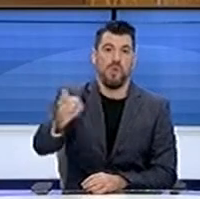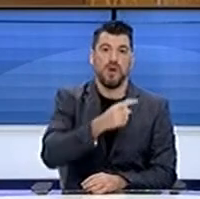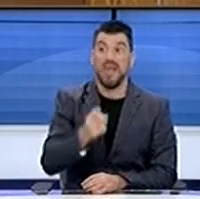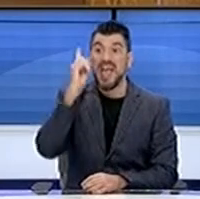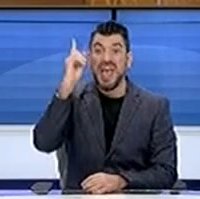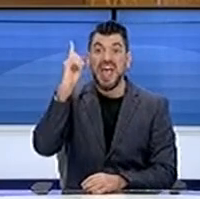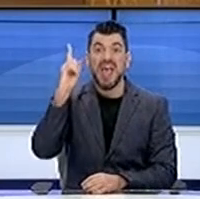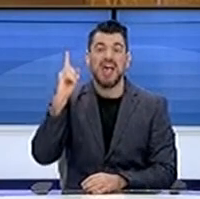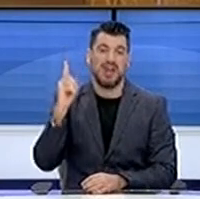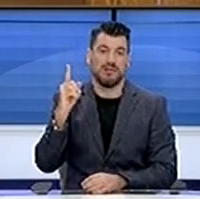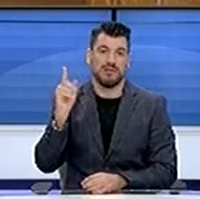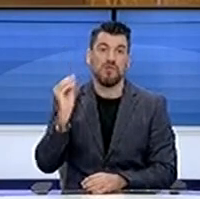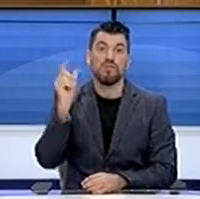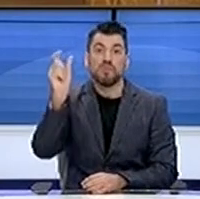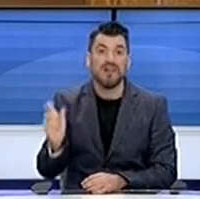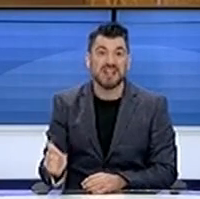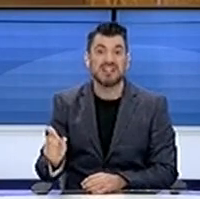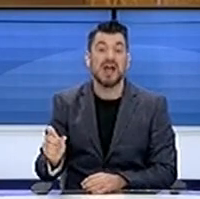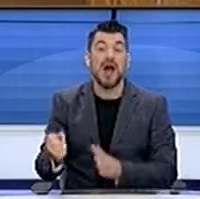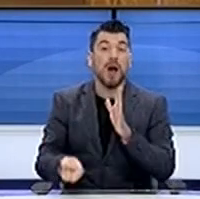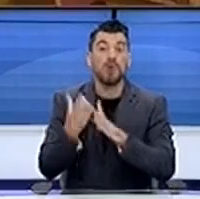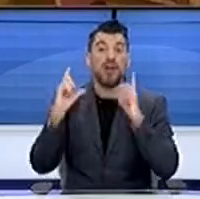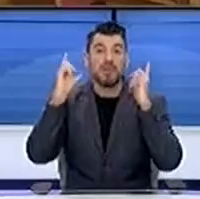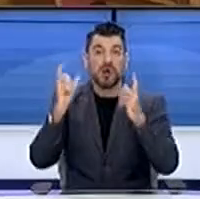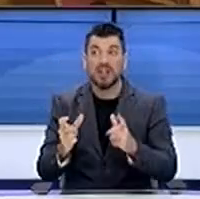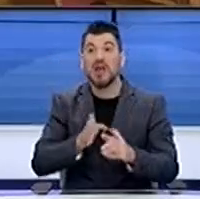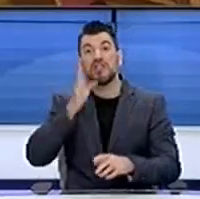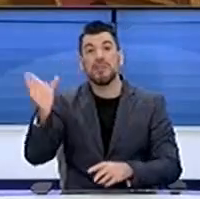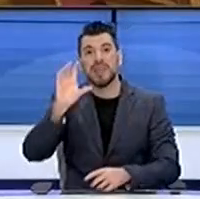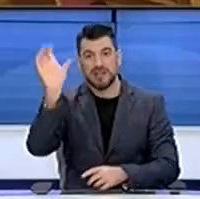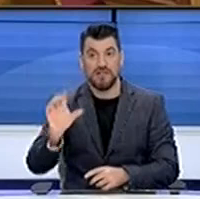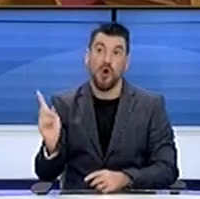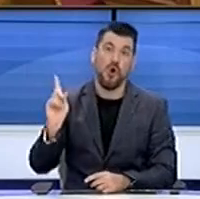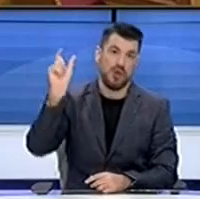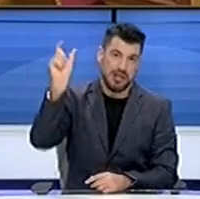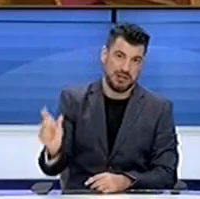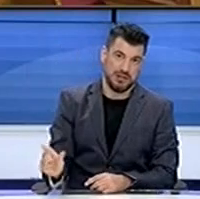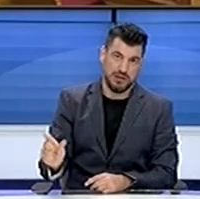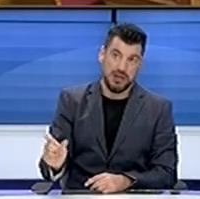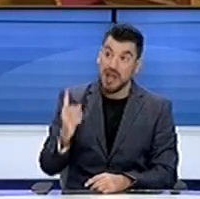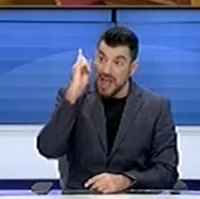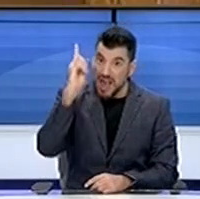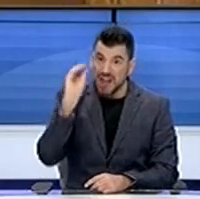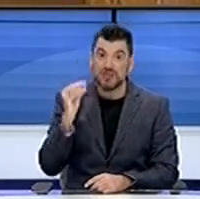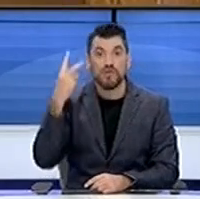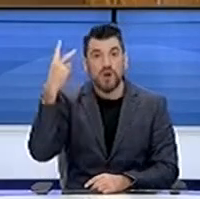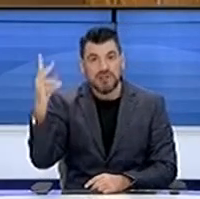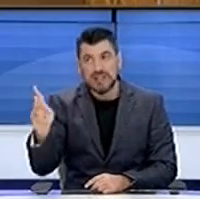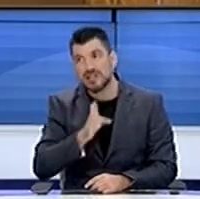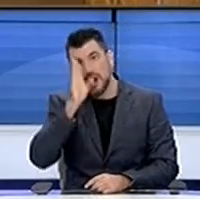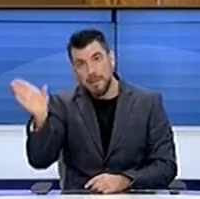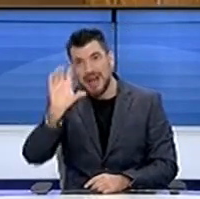στέλεχος. Όχι εσείς. Ένα κυβερνητικό στέλεχος. Να χτυπήσει την πλάτη, να δώσει ένα